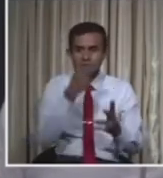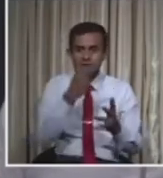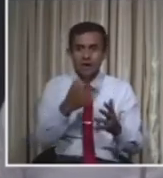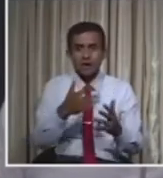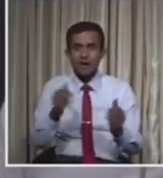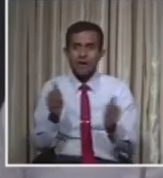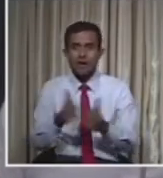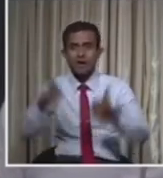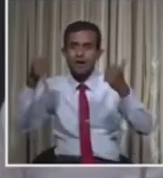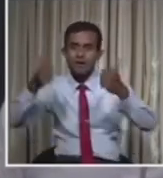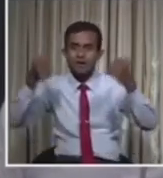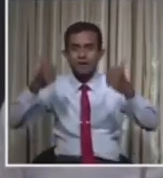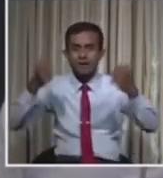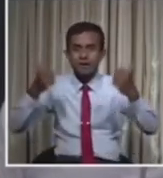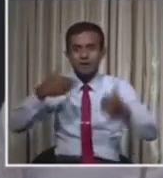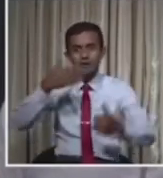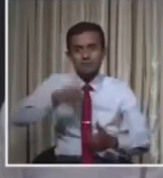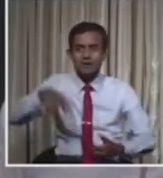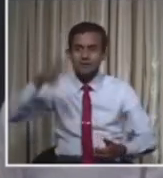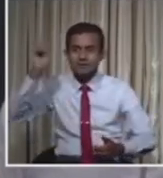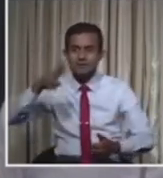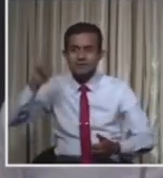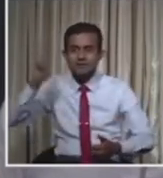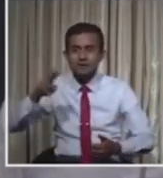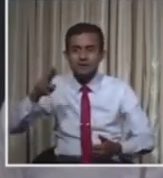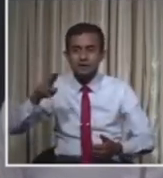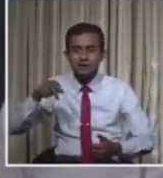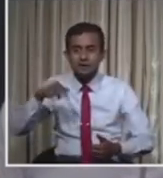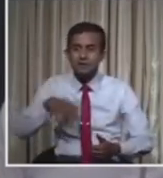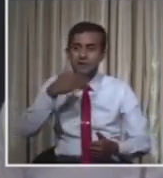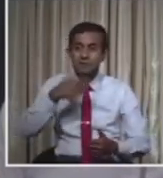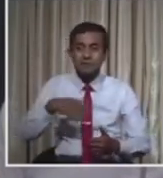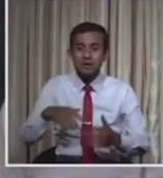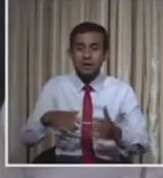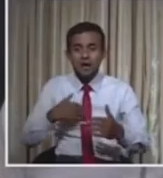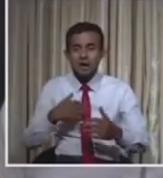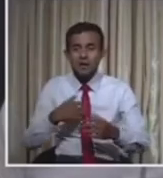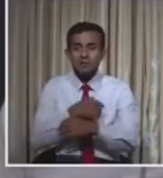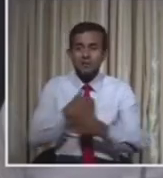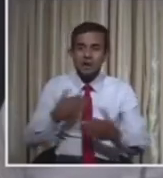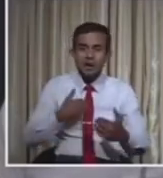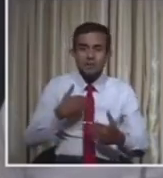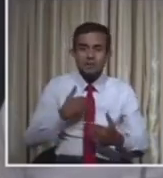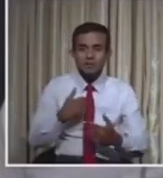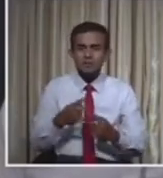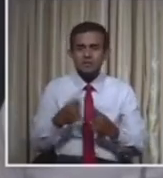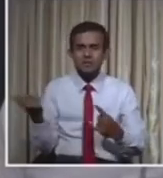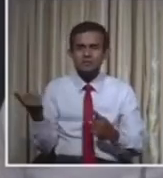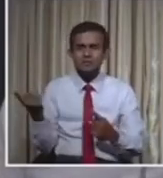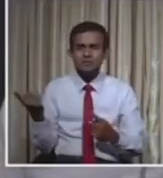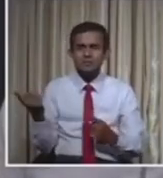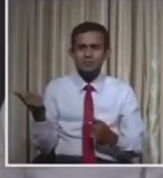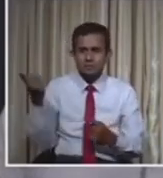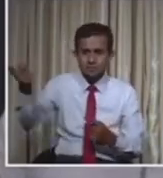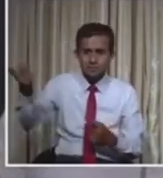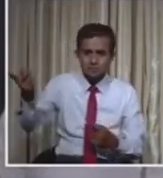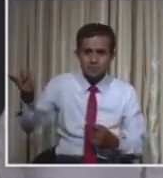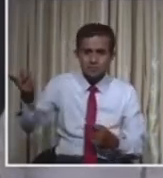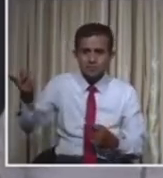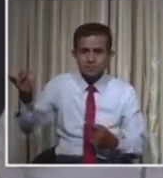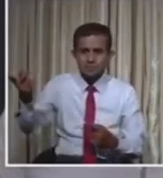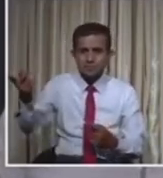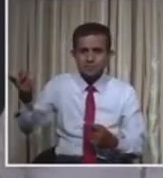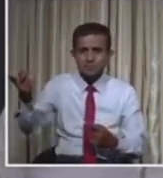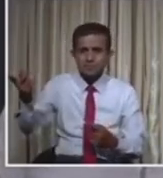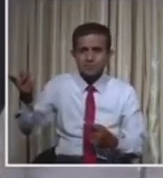හරි දැන් මැච් එක දිනලා දැන් ගහනවා අපි මේක දැන් අපි මේ තව එක්කෙනෙ මෝඩ චූන්යක් ගන්නවා මේ ටිකිරි